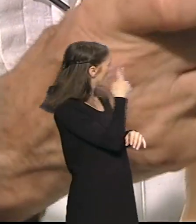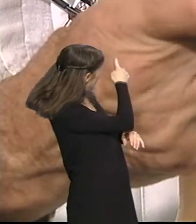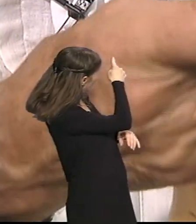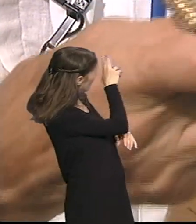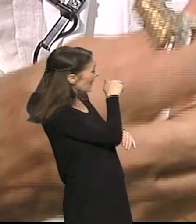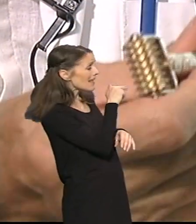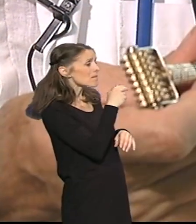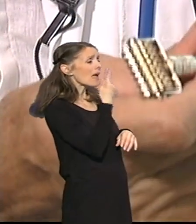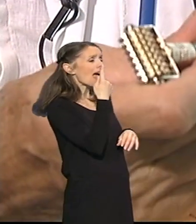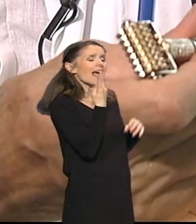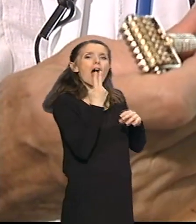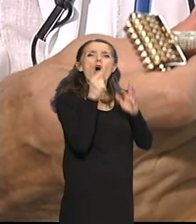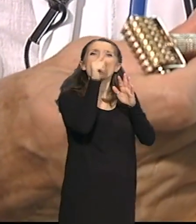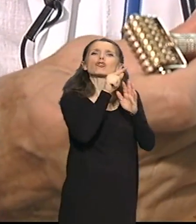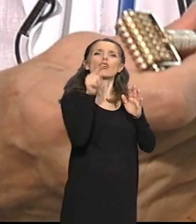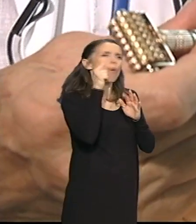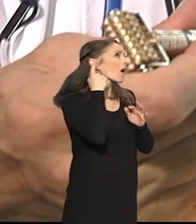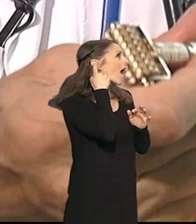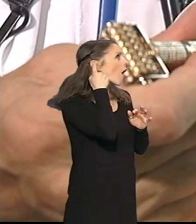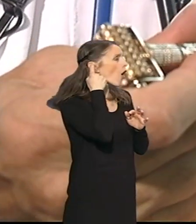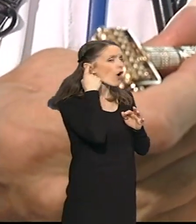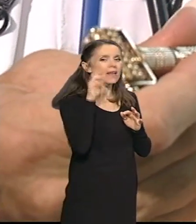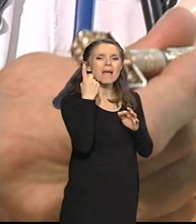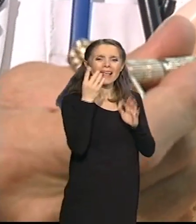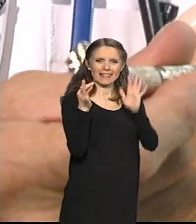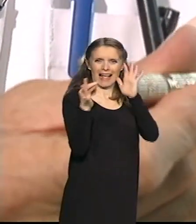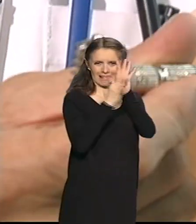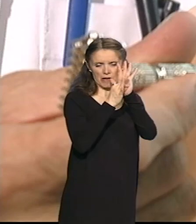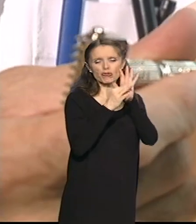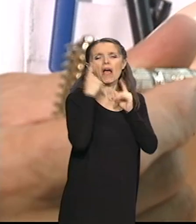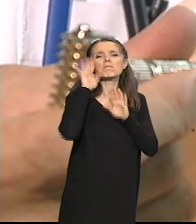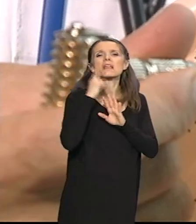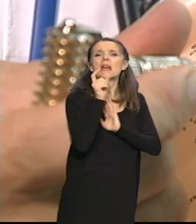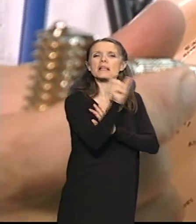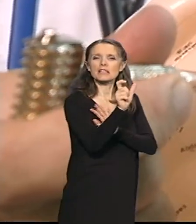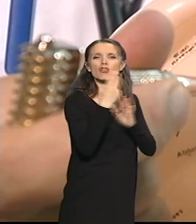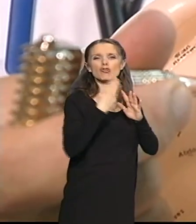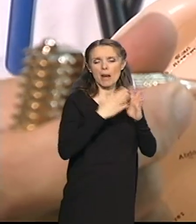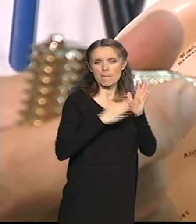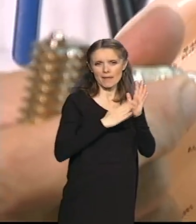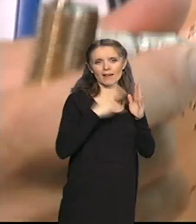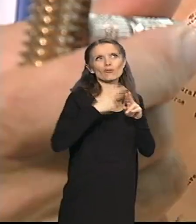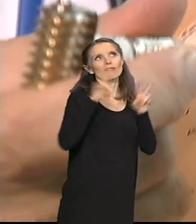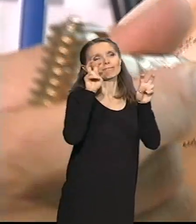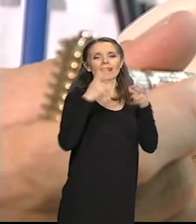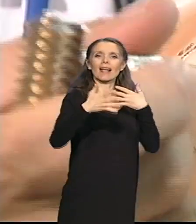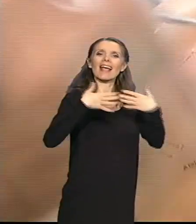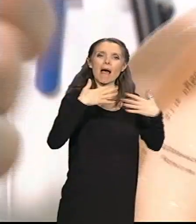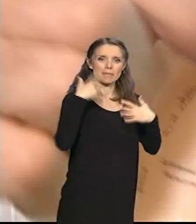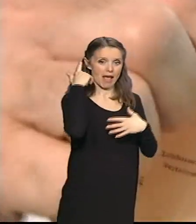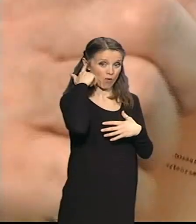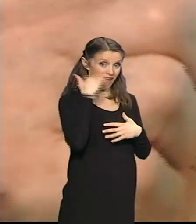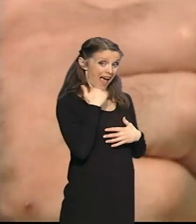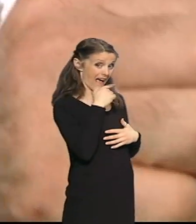Ovde postoji jedna tačka, zove se Shen Men na kineskom ili kapija uma. Znači, ako ovu